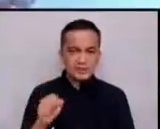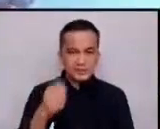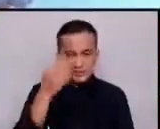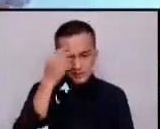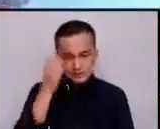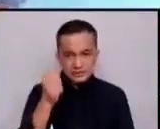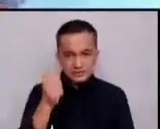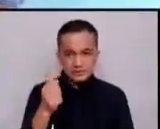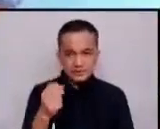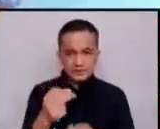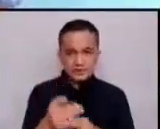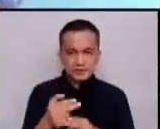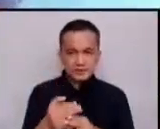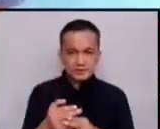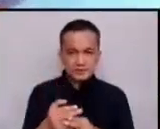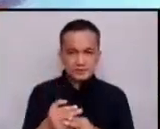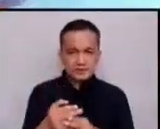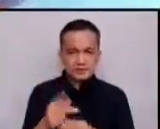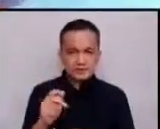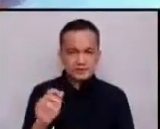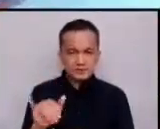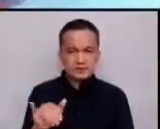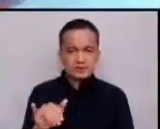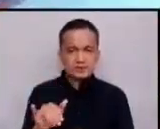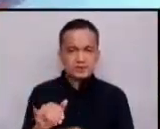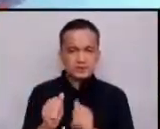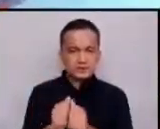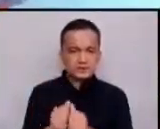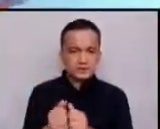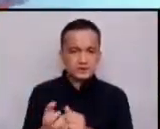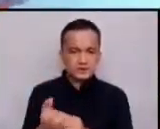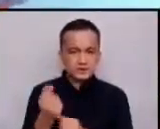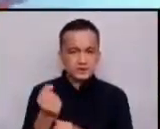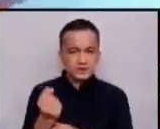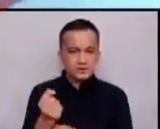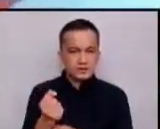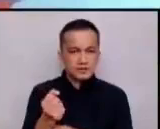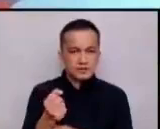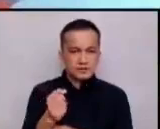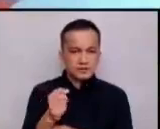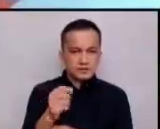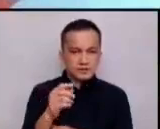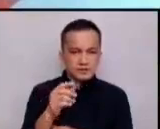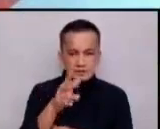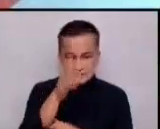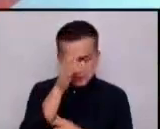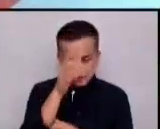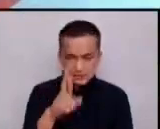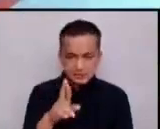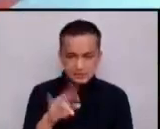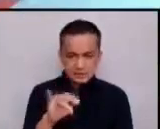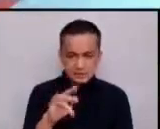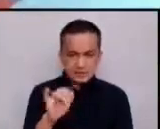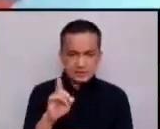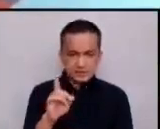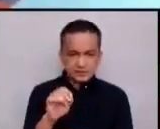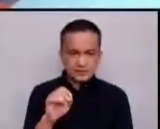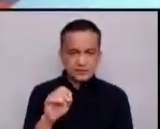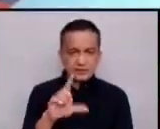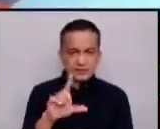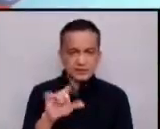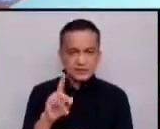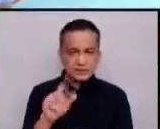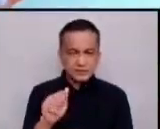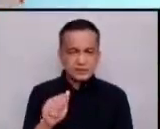ng kanyang laruan. Kasama po niya ang kanyang owners na sina Fur Dad Ricardo Salvio at Fur Mom Liza Salvio. Rise